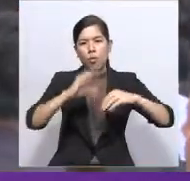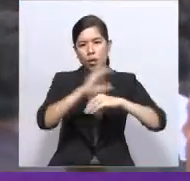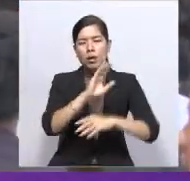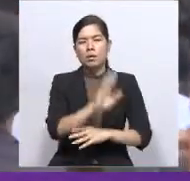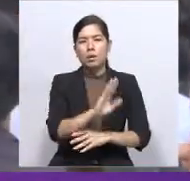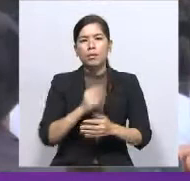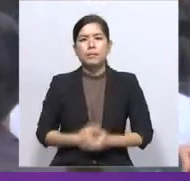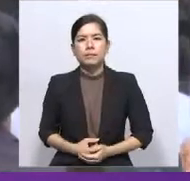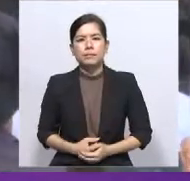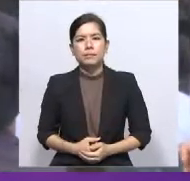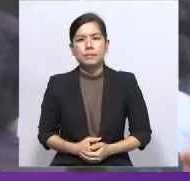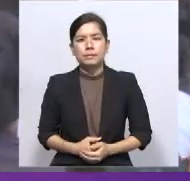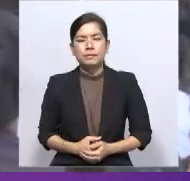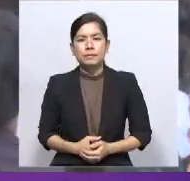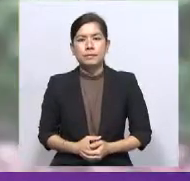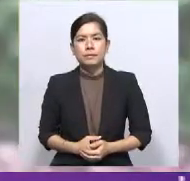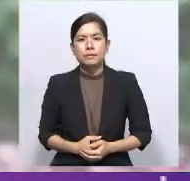ค่ะ